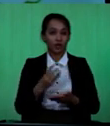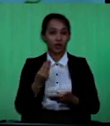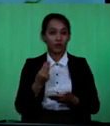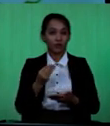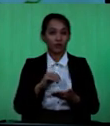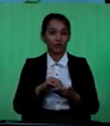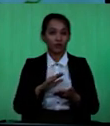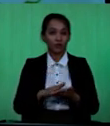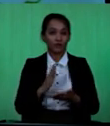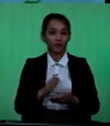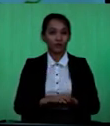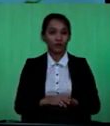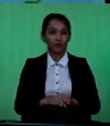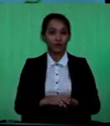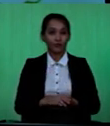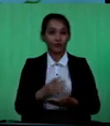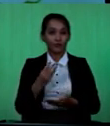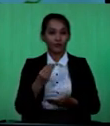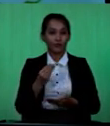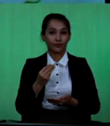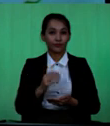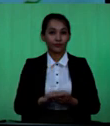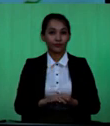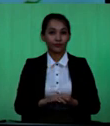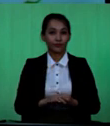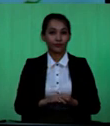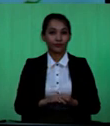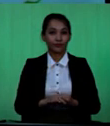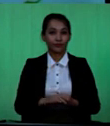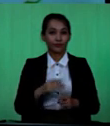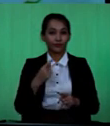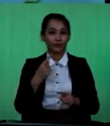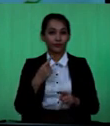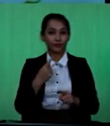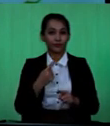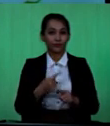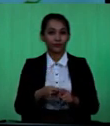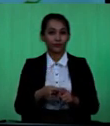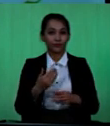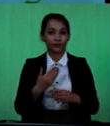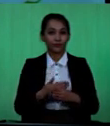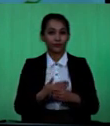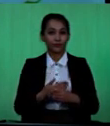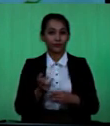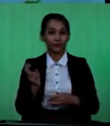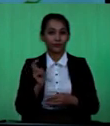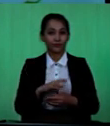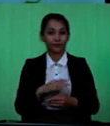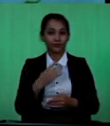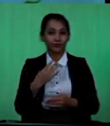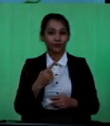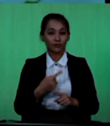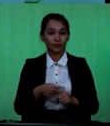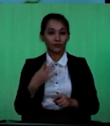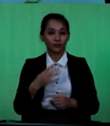kutaman. Qarangki, yana ishora yordamga keldi. Bu yana sonli ifodaga aylandi. 40 bilan 40 ning